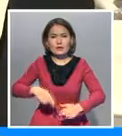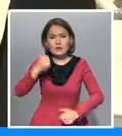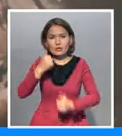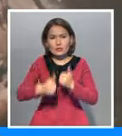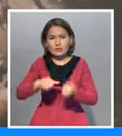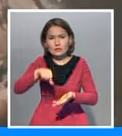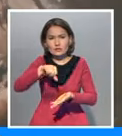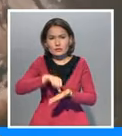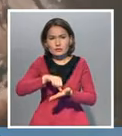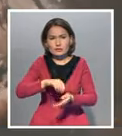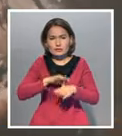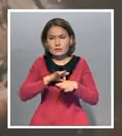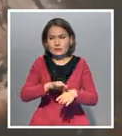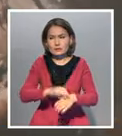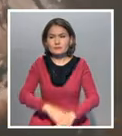алаңына айналған.